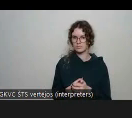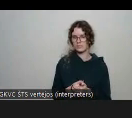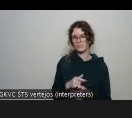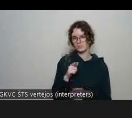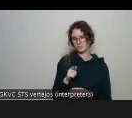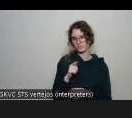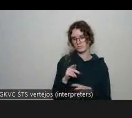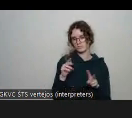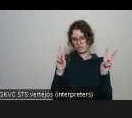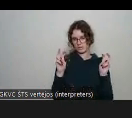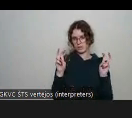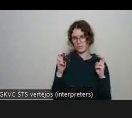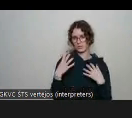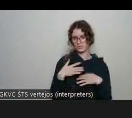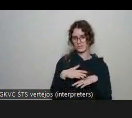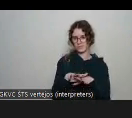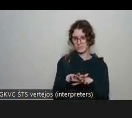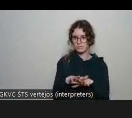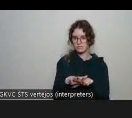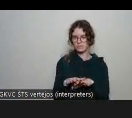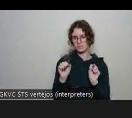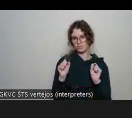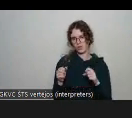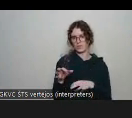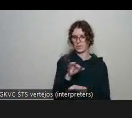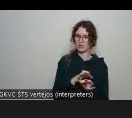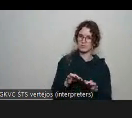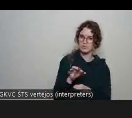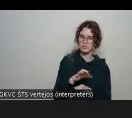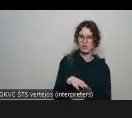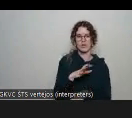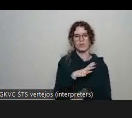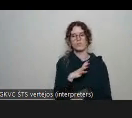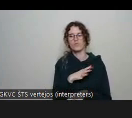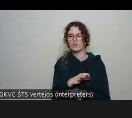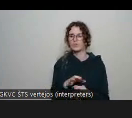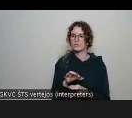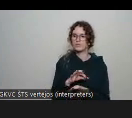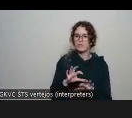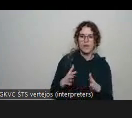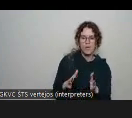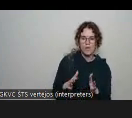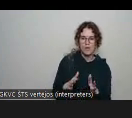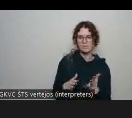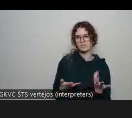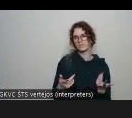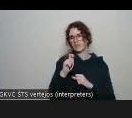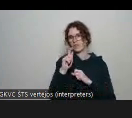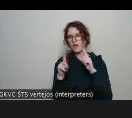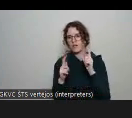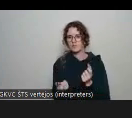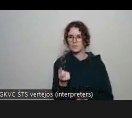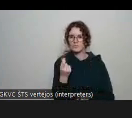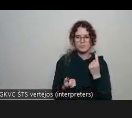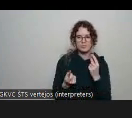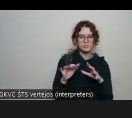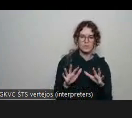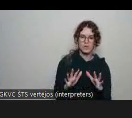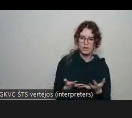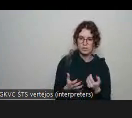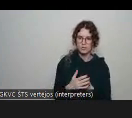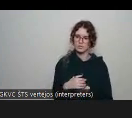tarpdalykinėmis temomis, kokios vyko diskusijos ir kokie iškylo jų metu klausimai ar